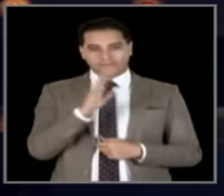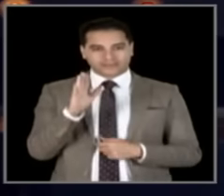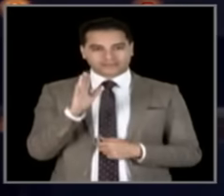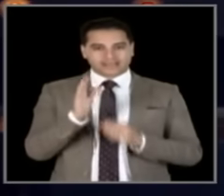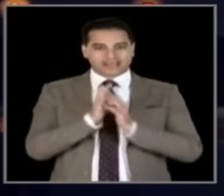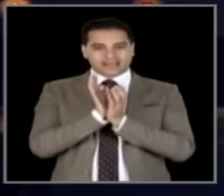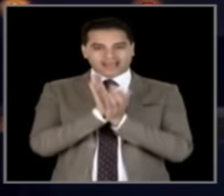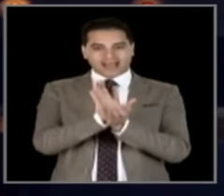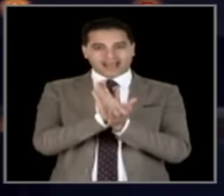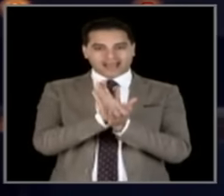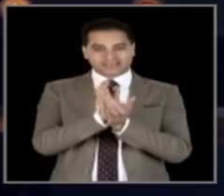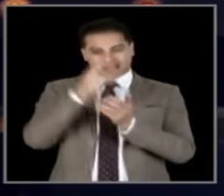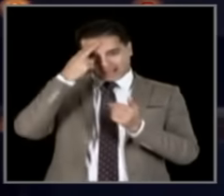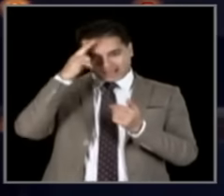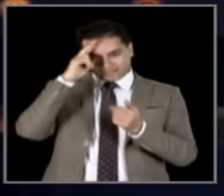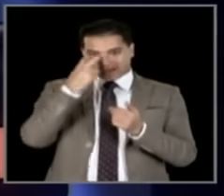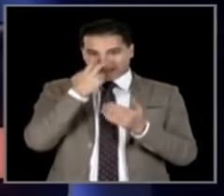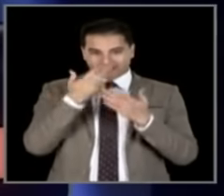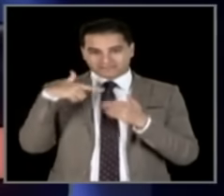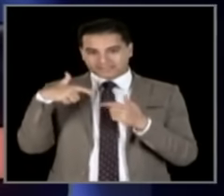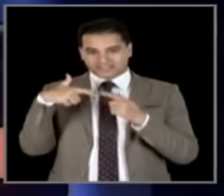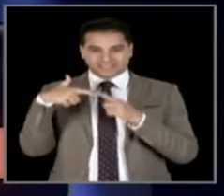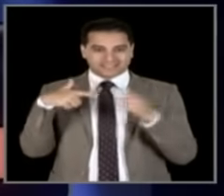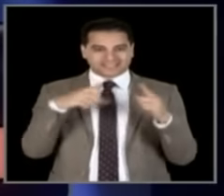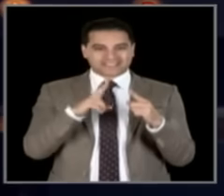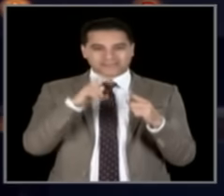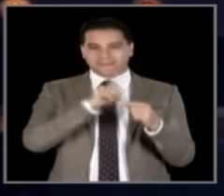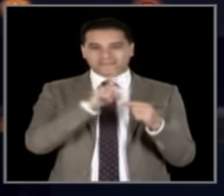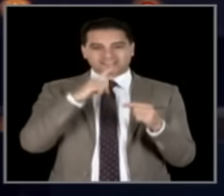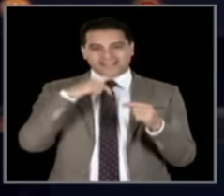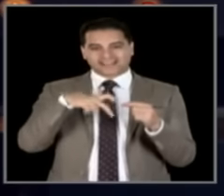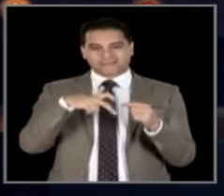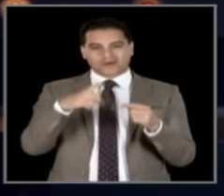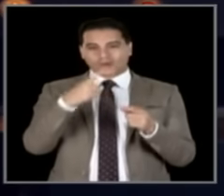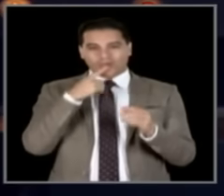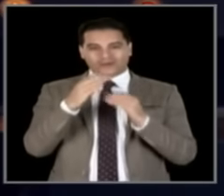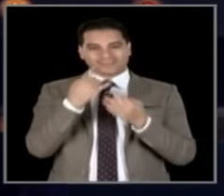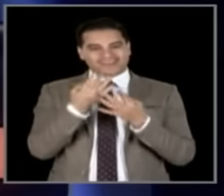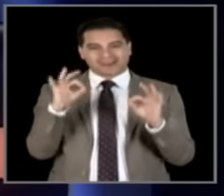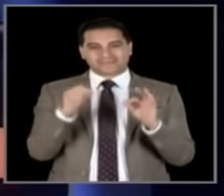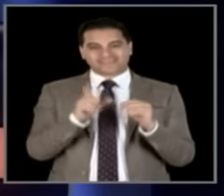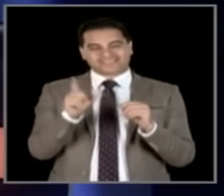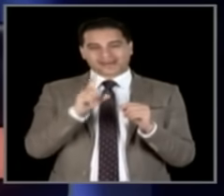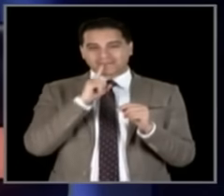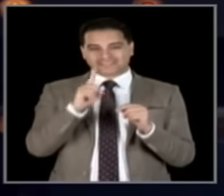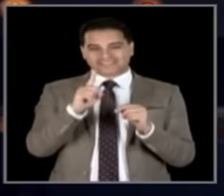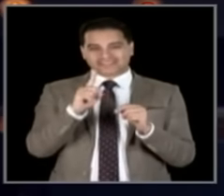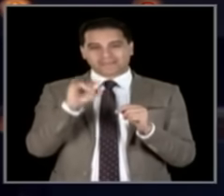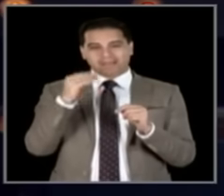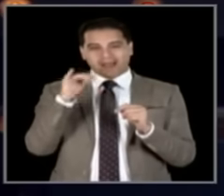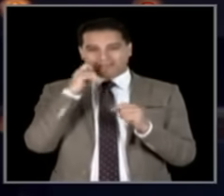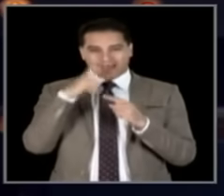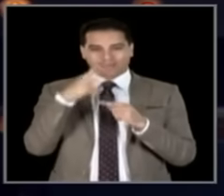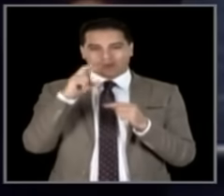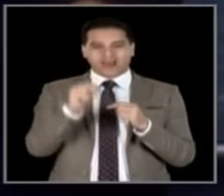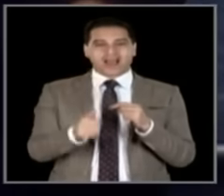كاس لمين كان في الستينيات والسبعينيات. تمام. غير كده كل اللي انت قلته صح. مرسي. محمد ابو القاسم،